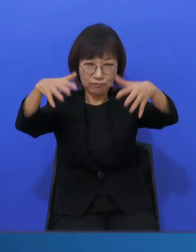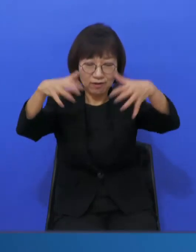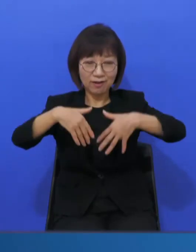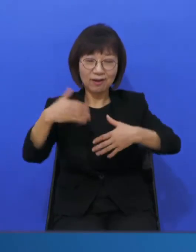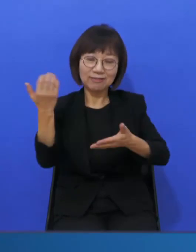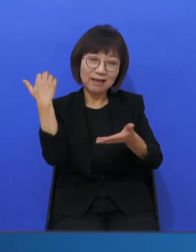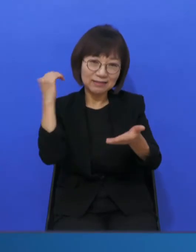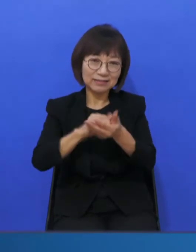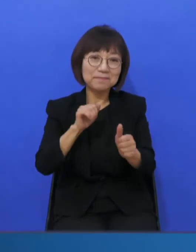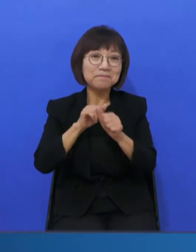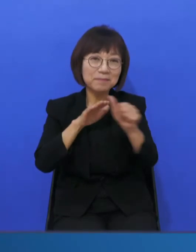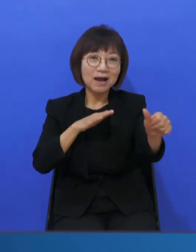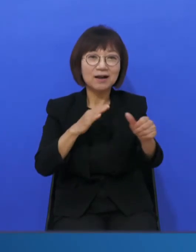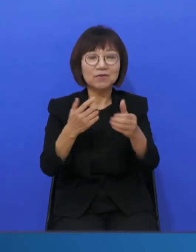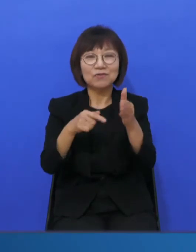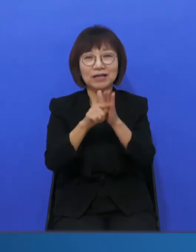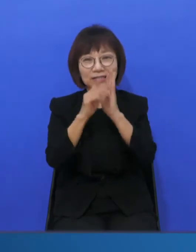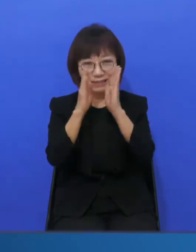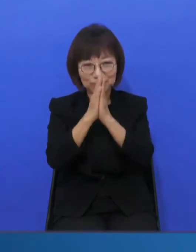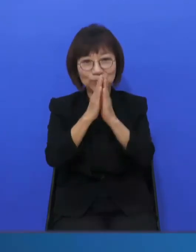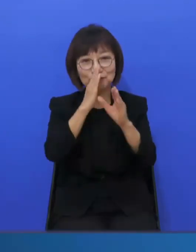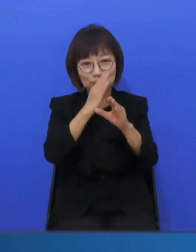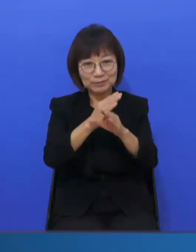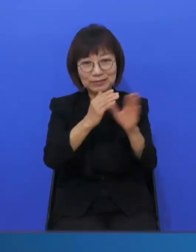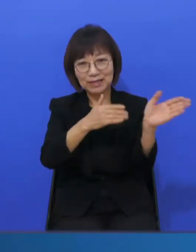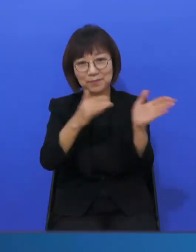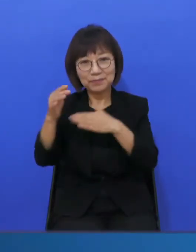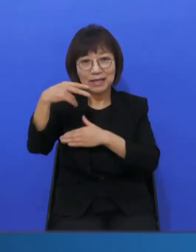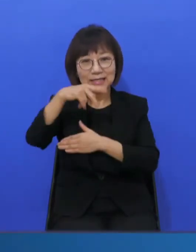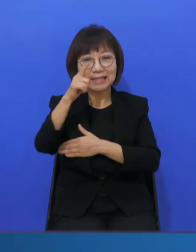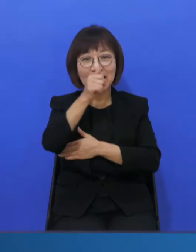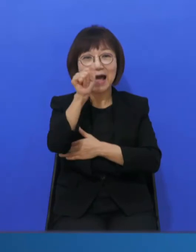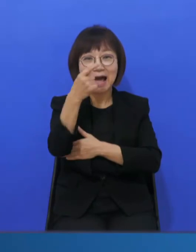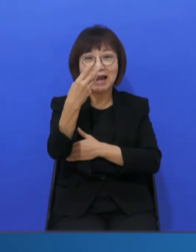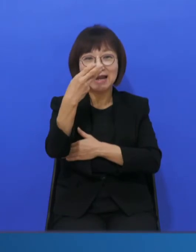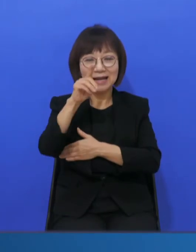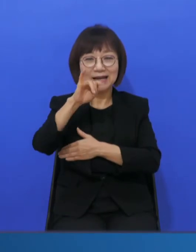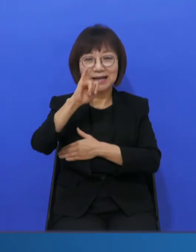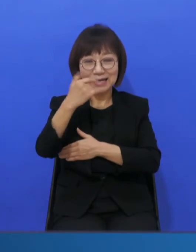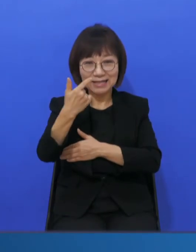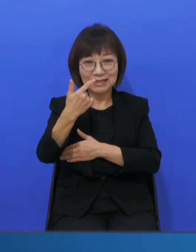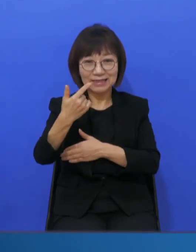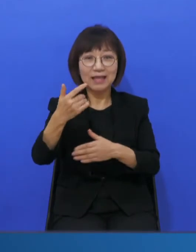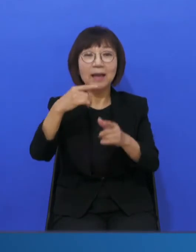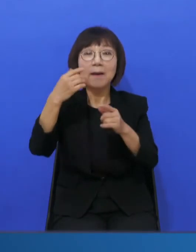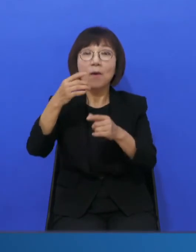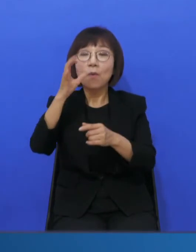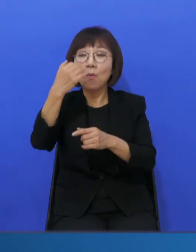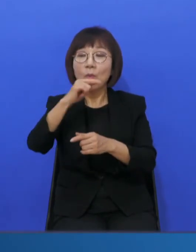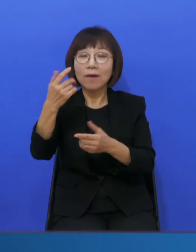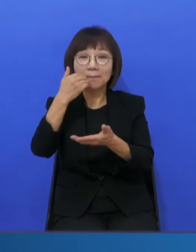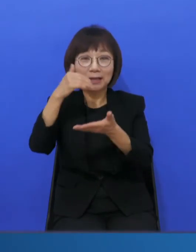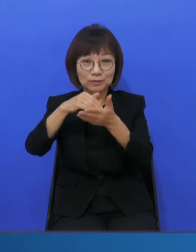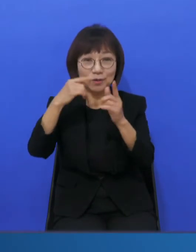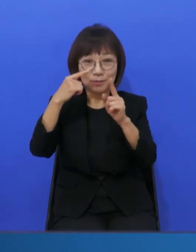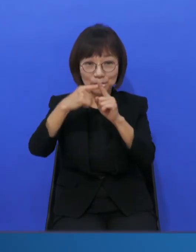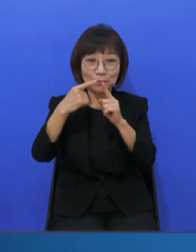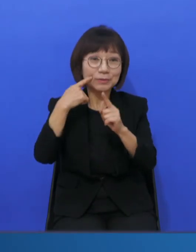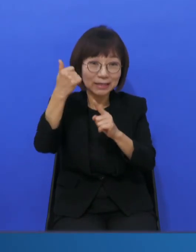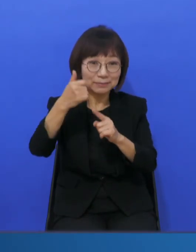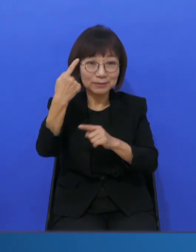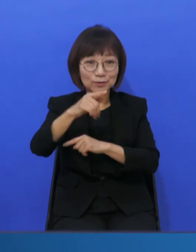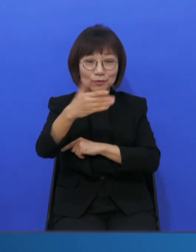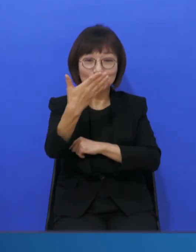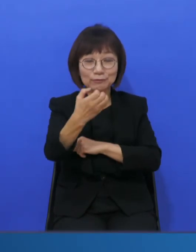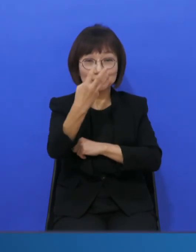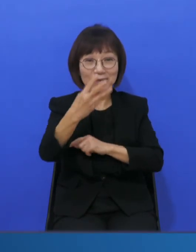파송할 수 있도록 기도하고 계십니다. 사할린 반석교회 원반석 선교사님은 1998년 다락방을